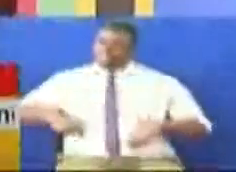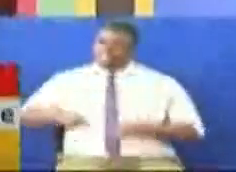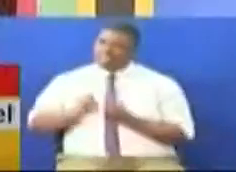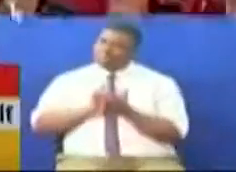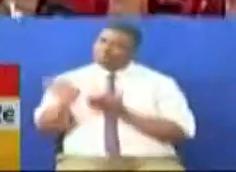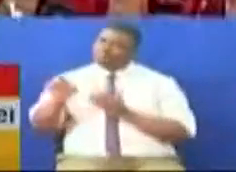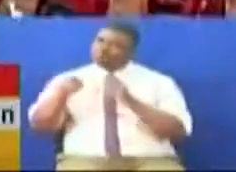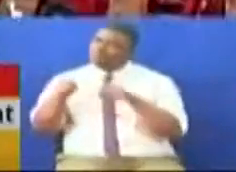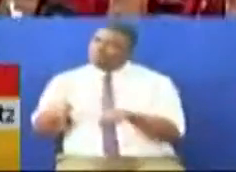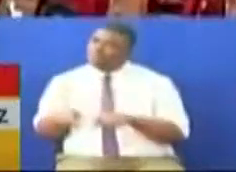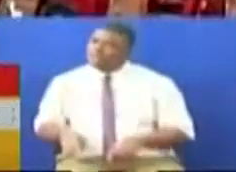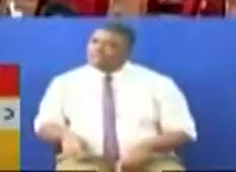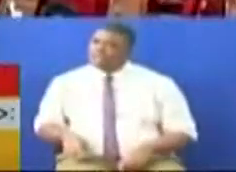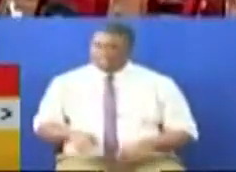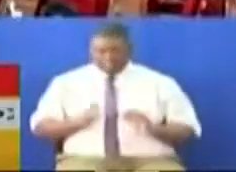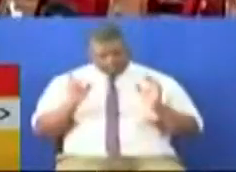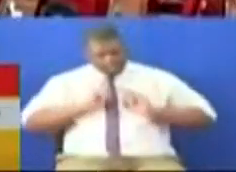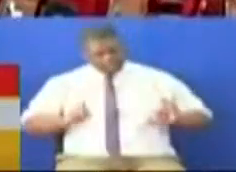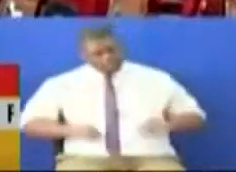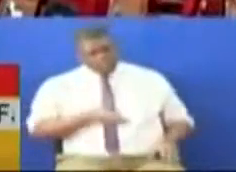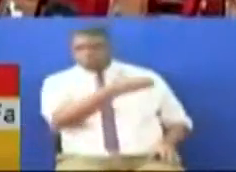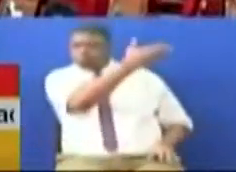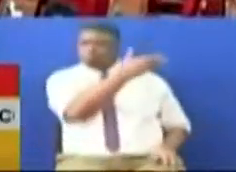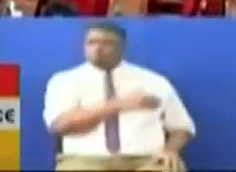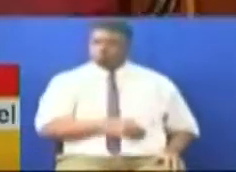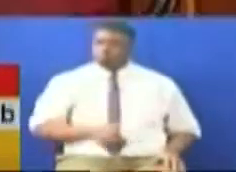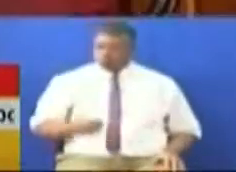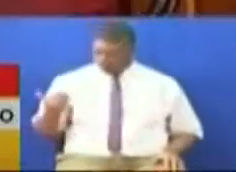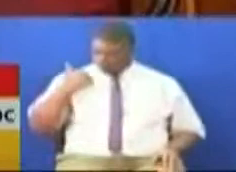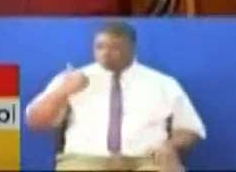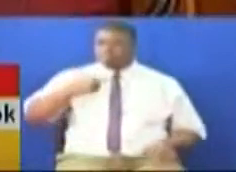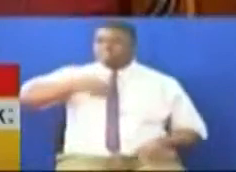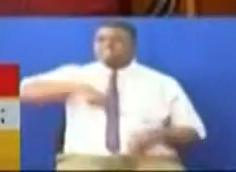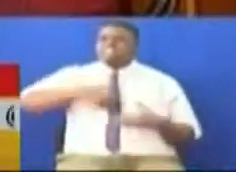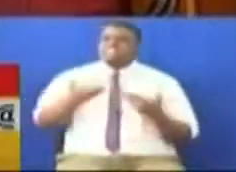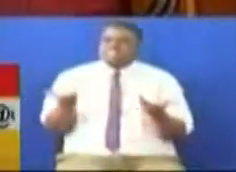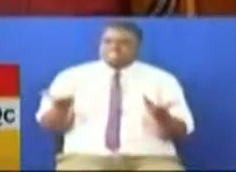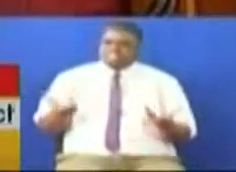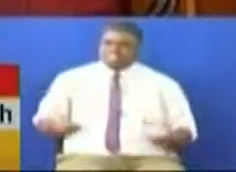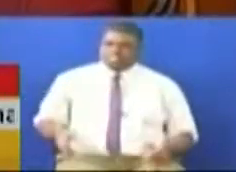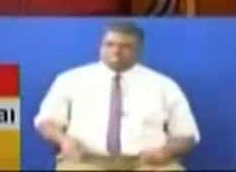Si ameondolewa na madiwani huko, sasa ukituambia sisi sina tupata tabu tu.